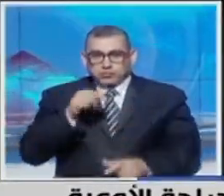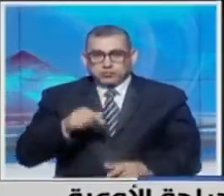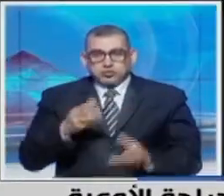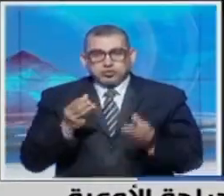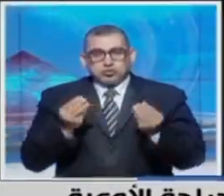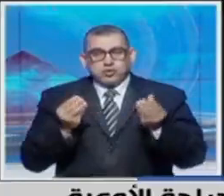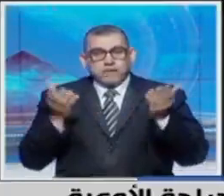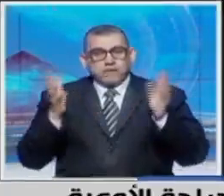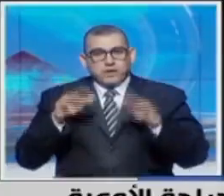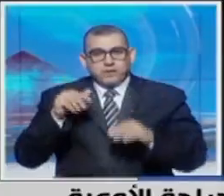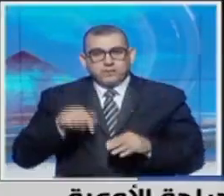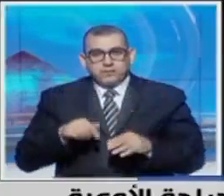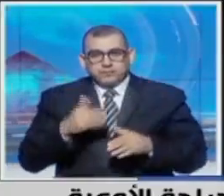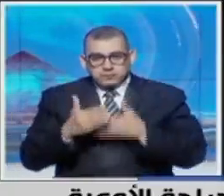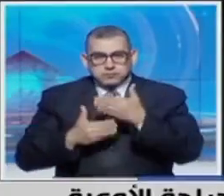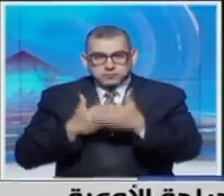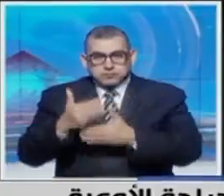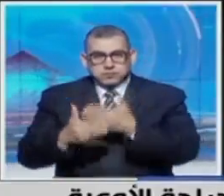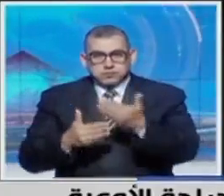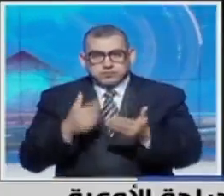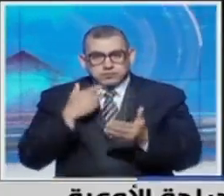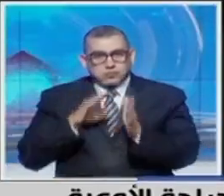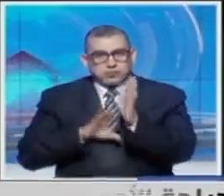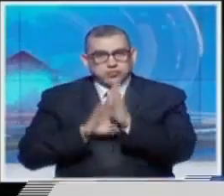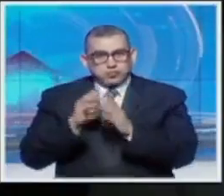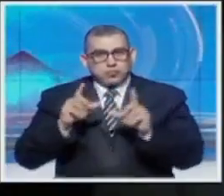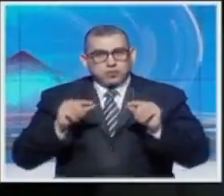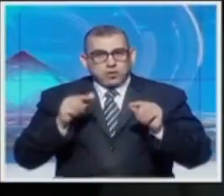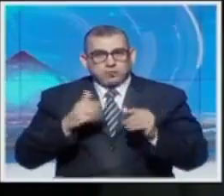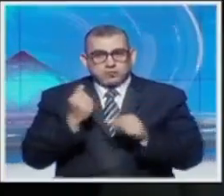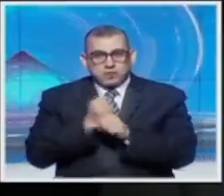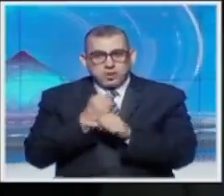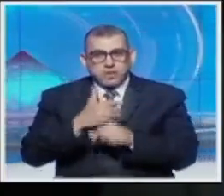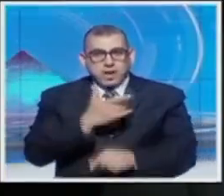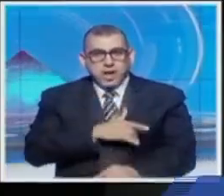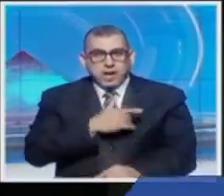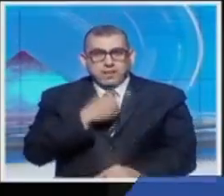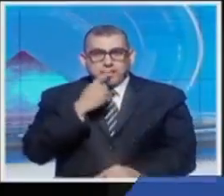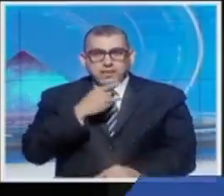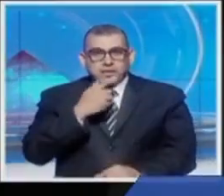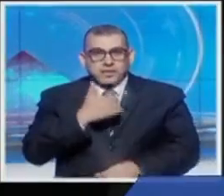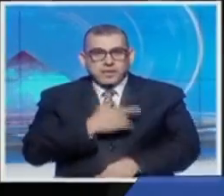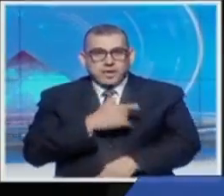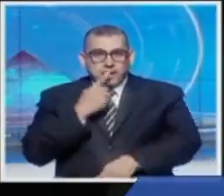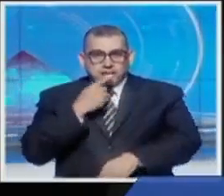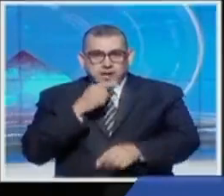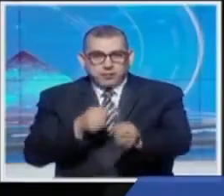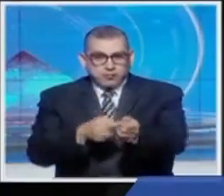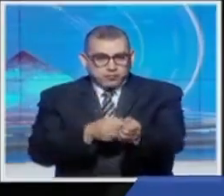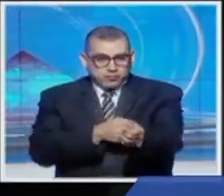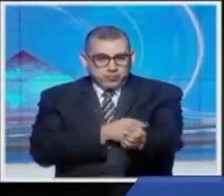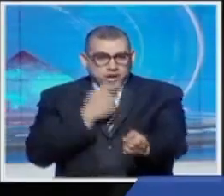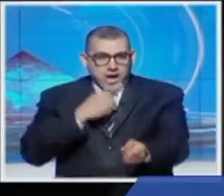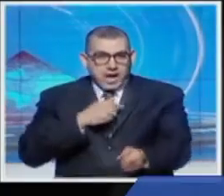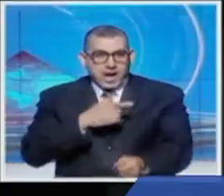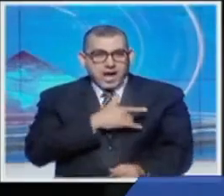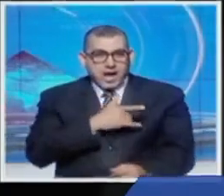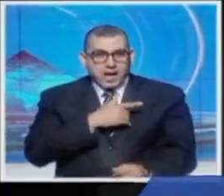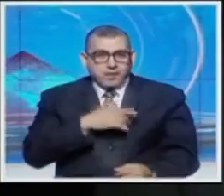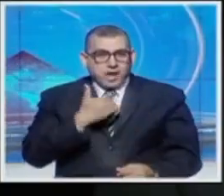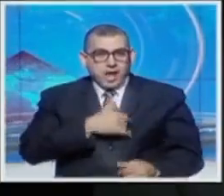كثير جدا في وتقدم هائل في مجال جراحة الأوعية الدموية، سواء مجال الجراحات التقليدية